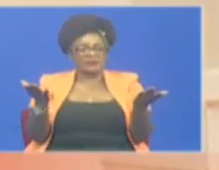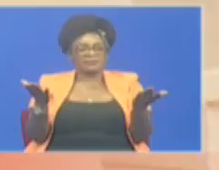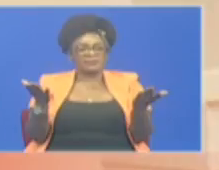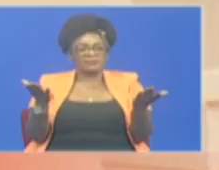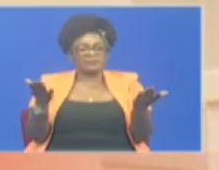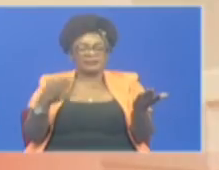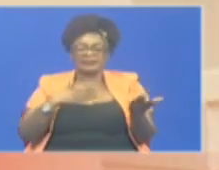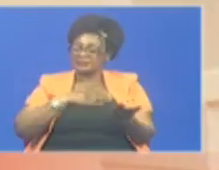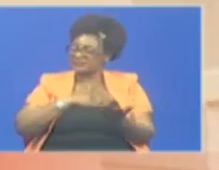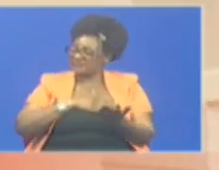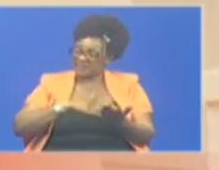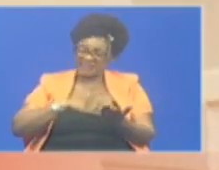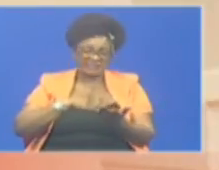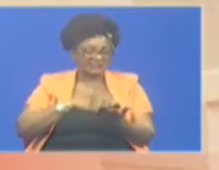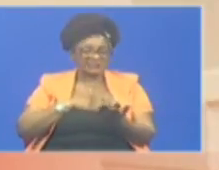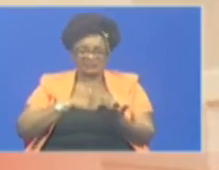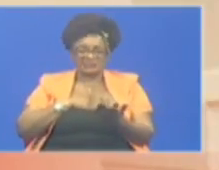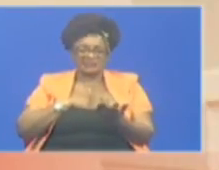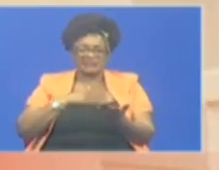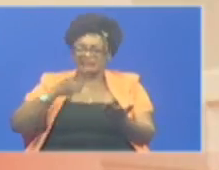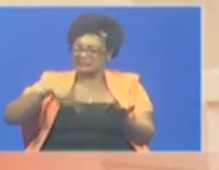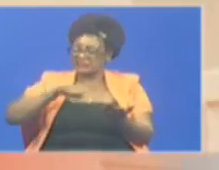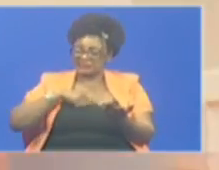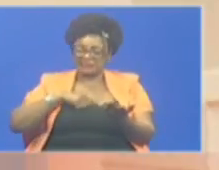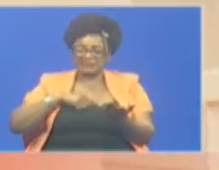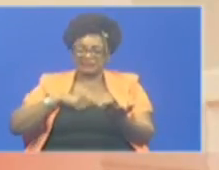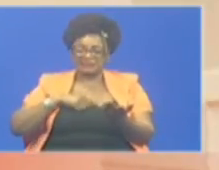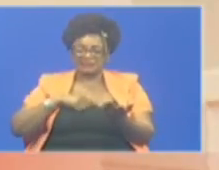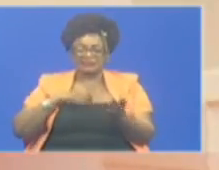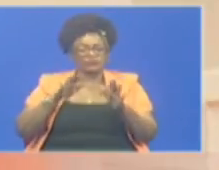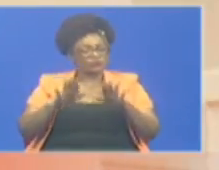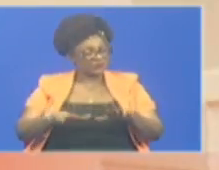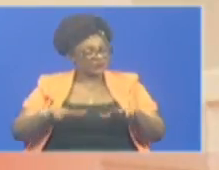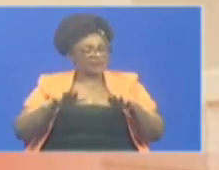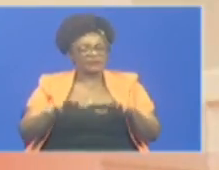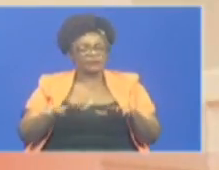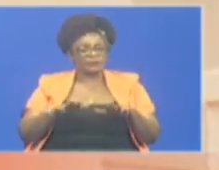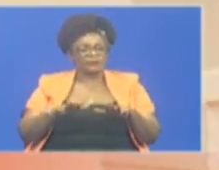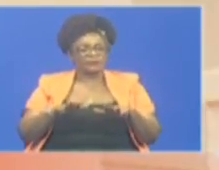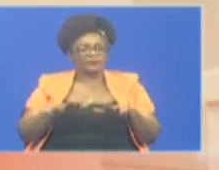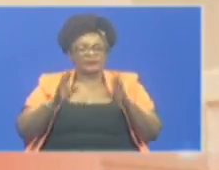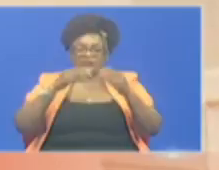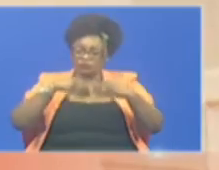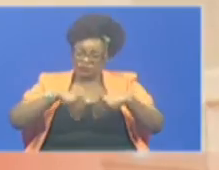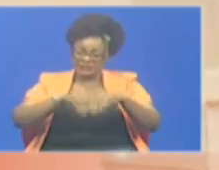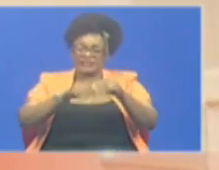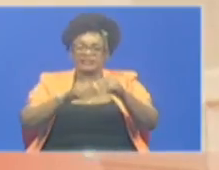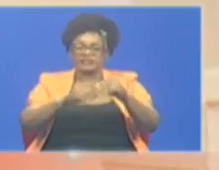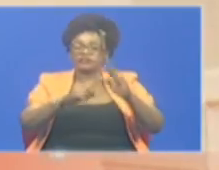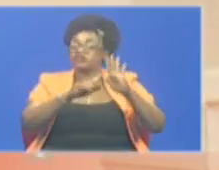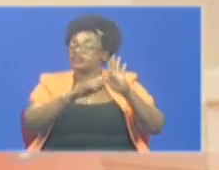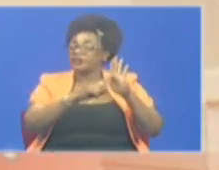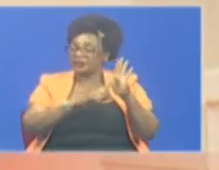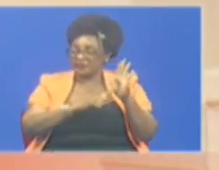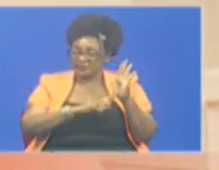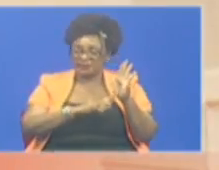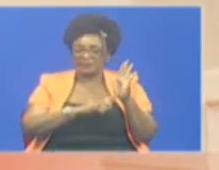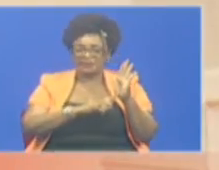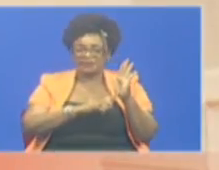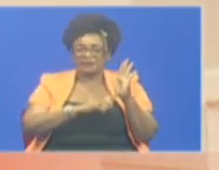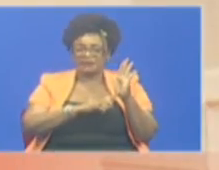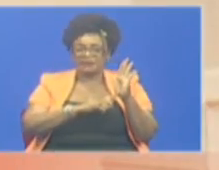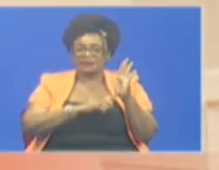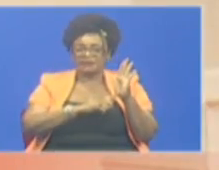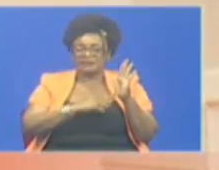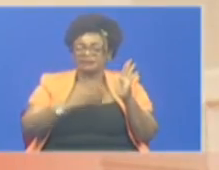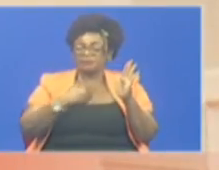Wenzetu, tusifike hapo. Wenzetu, tutii sheria ambazo